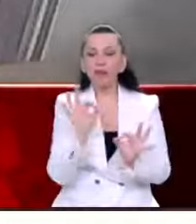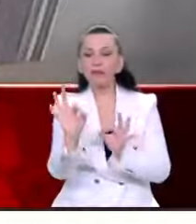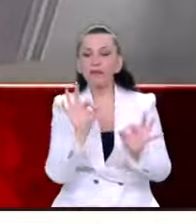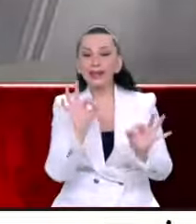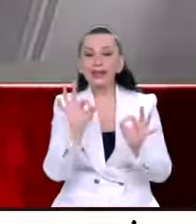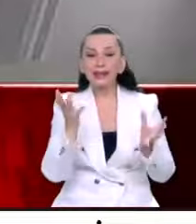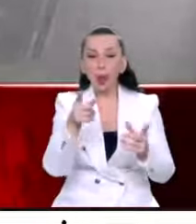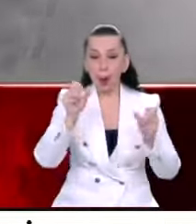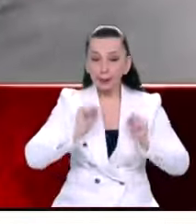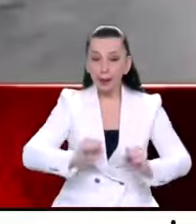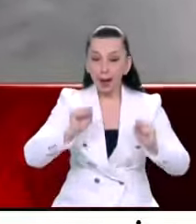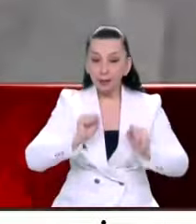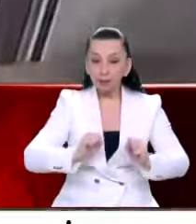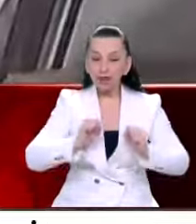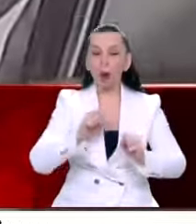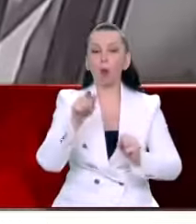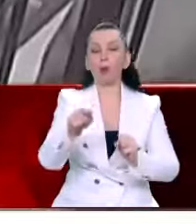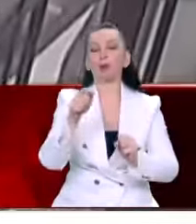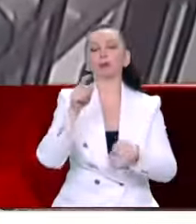o tatbikat sırasında yaşananlar oldu.